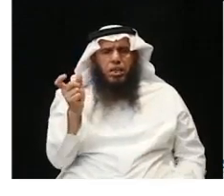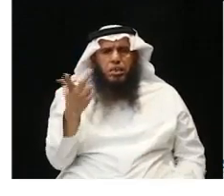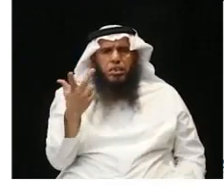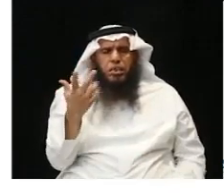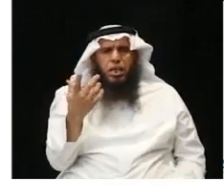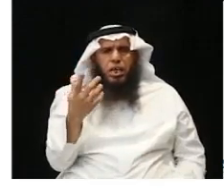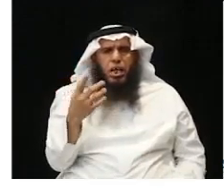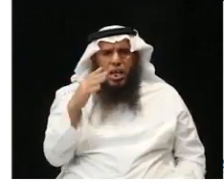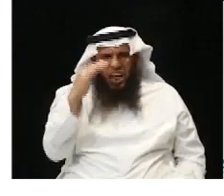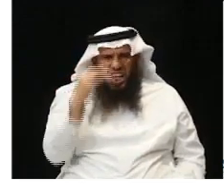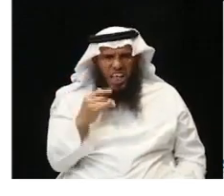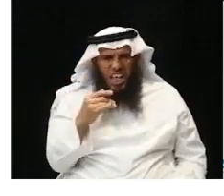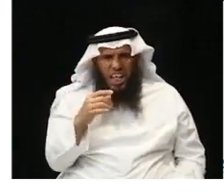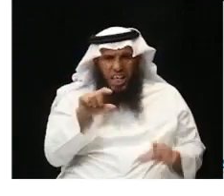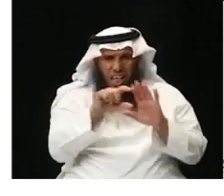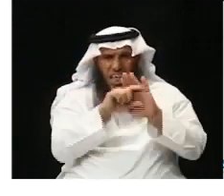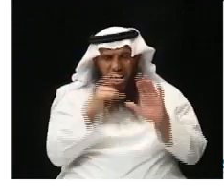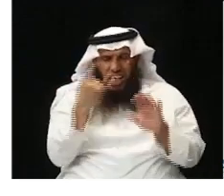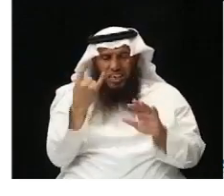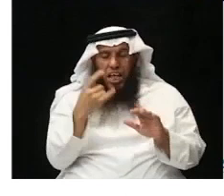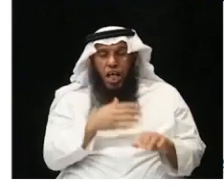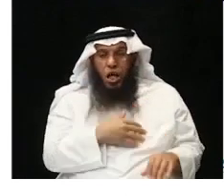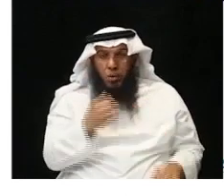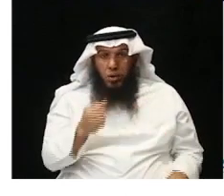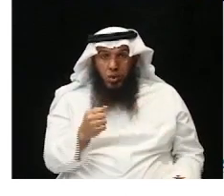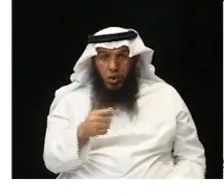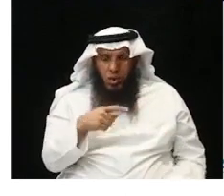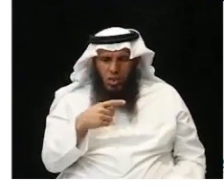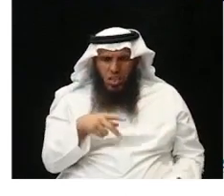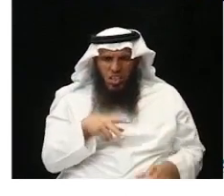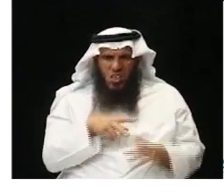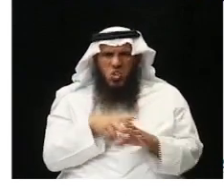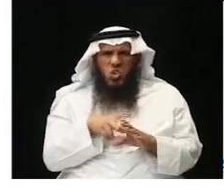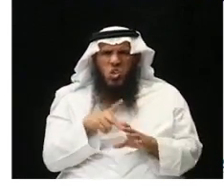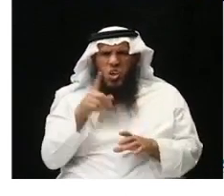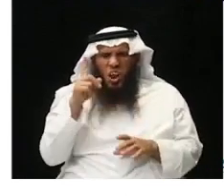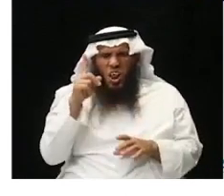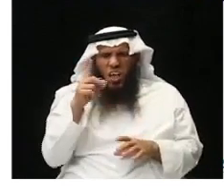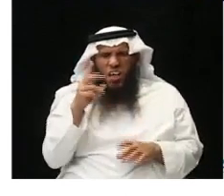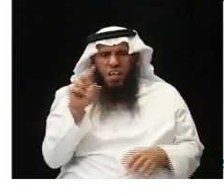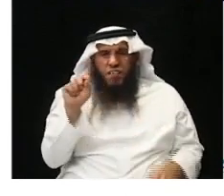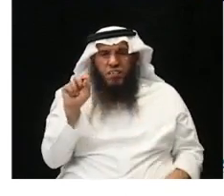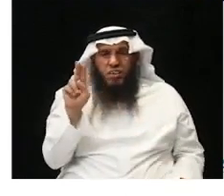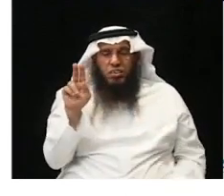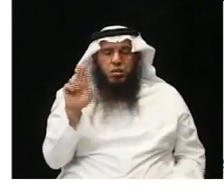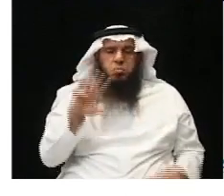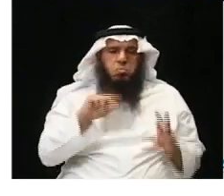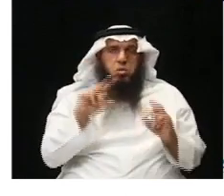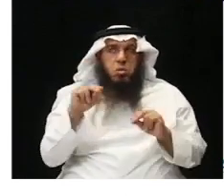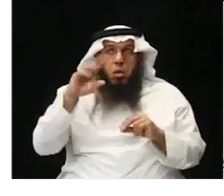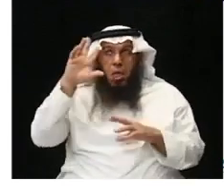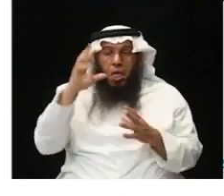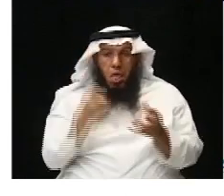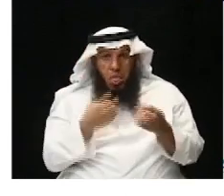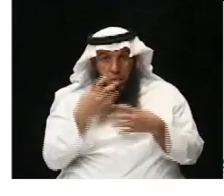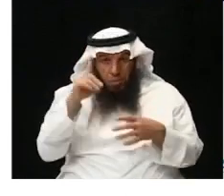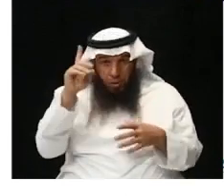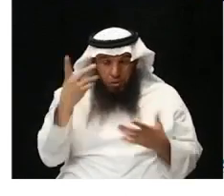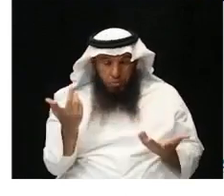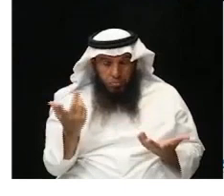10: ومن الناس من يقول آمنا بالله فإذا أوذي في الله جعل فتنة الناس كعذاب الله.